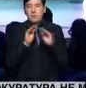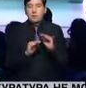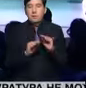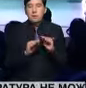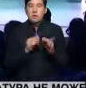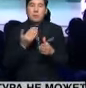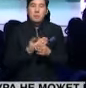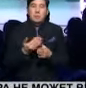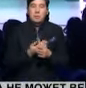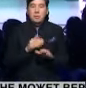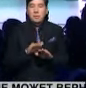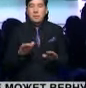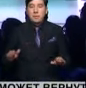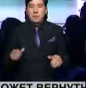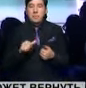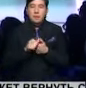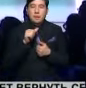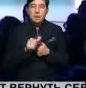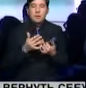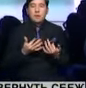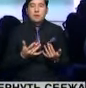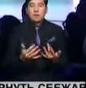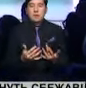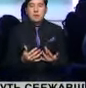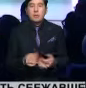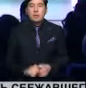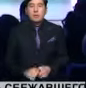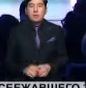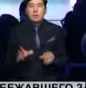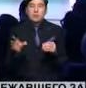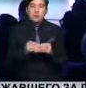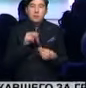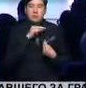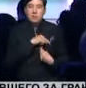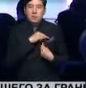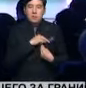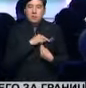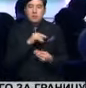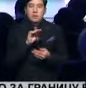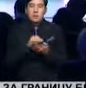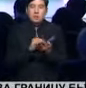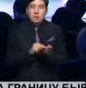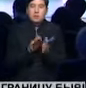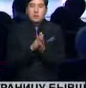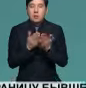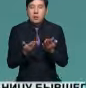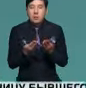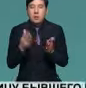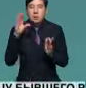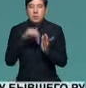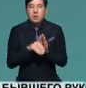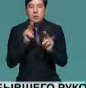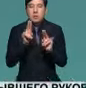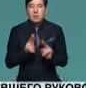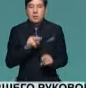детям с особыми образовательными потребностями. Вместе с коллегами мы написали книгу «Основы и принципы